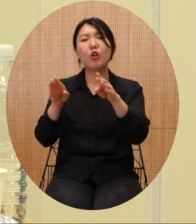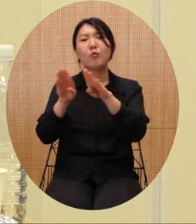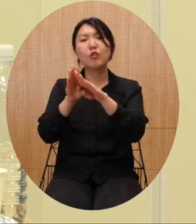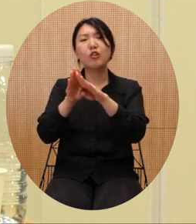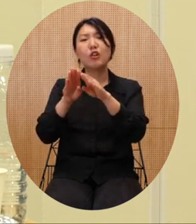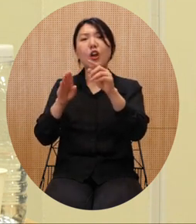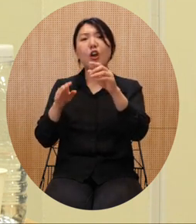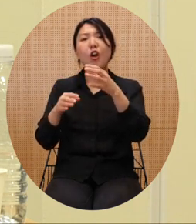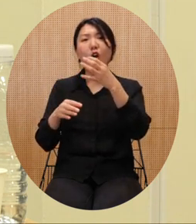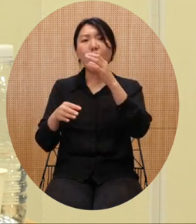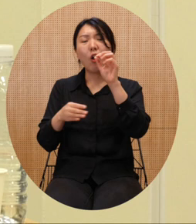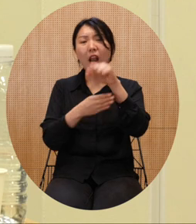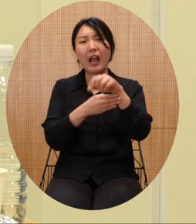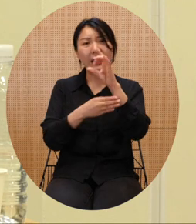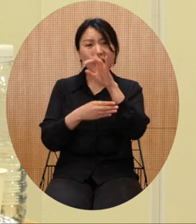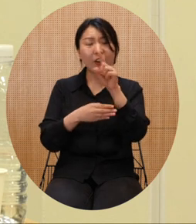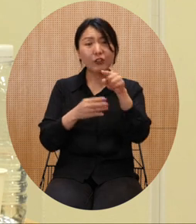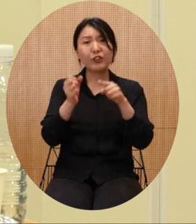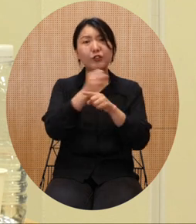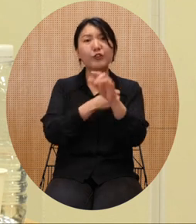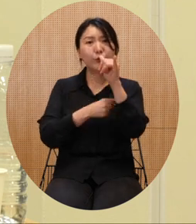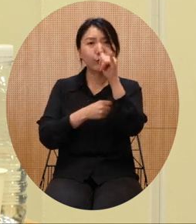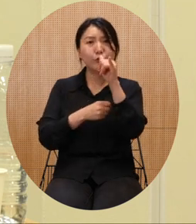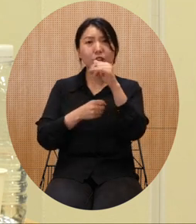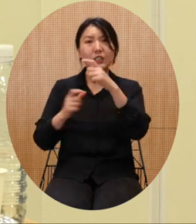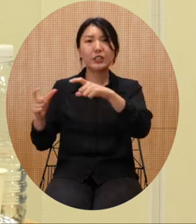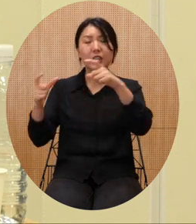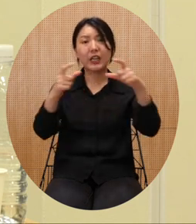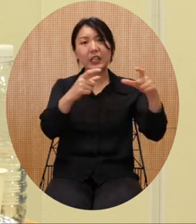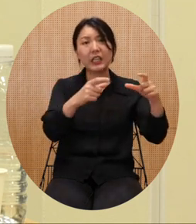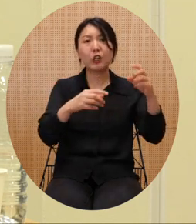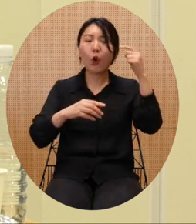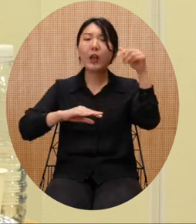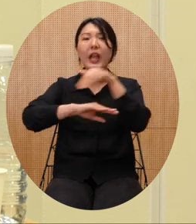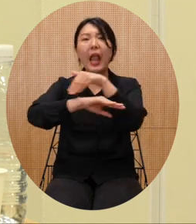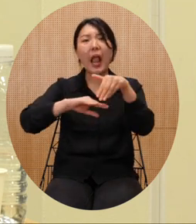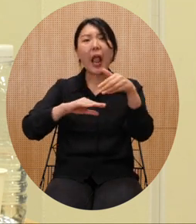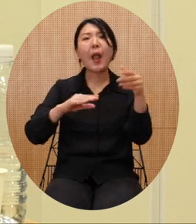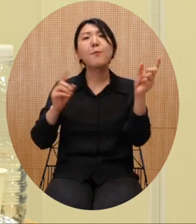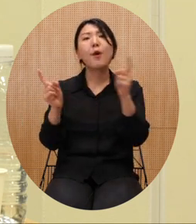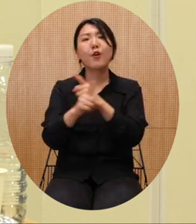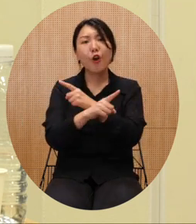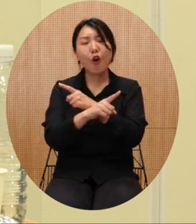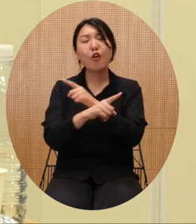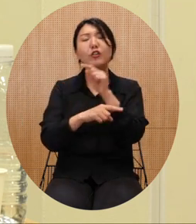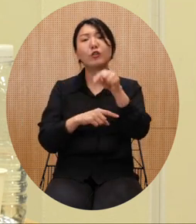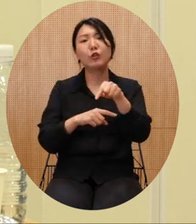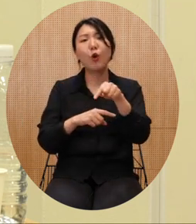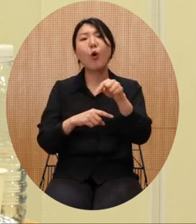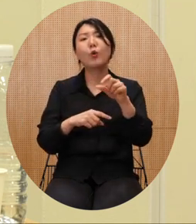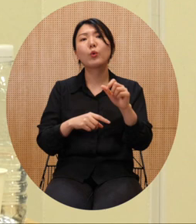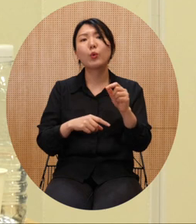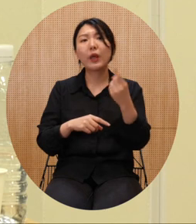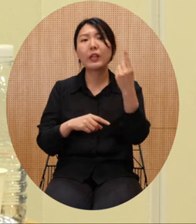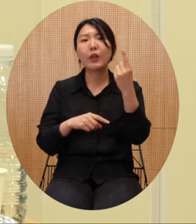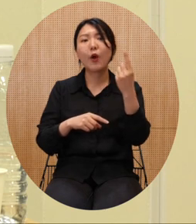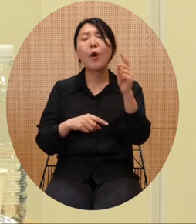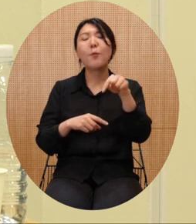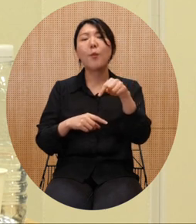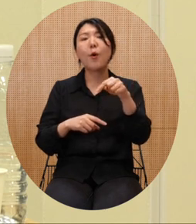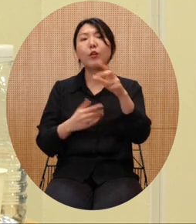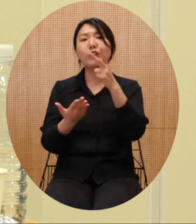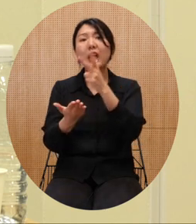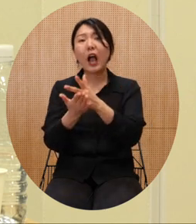아니냐는 인식을 하고 있습니다. 그래서 지구 단위 계획 변경을 통해서 필로티어로 해서 주차장을